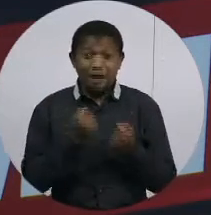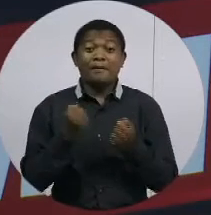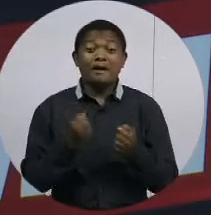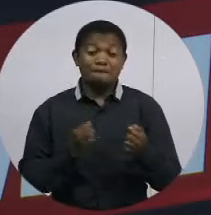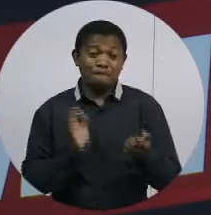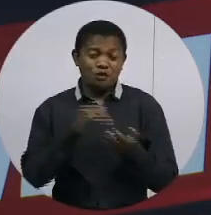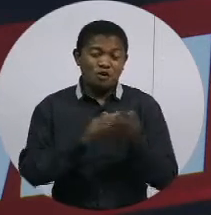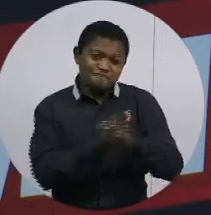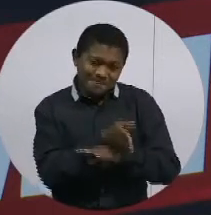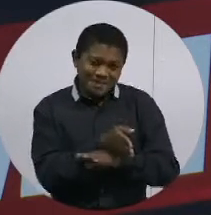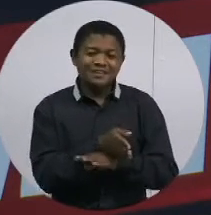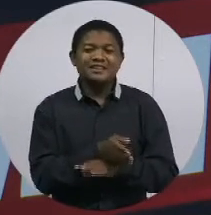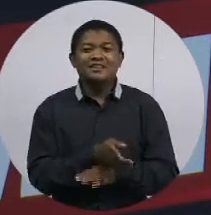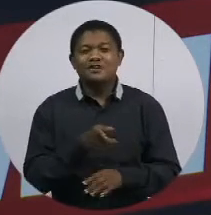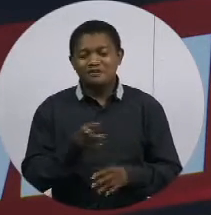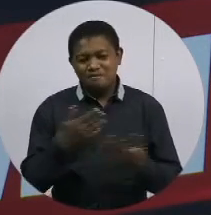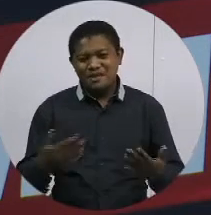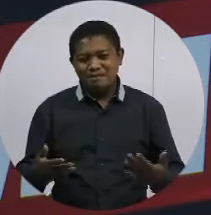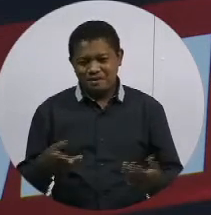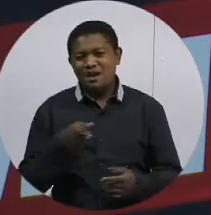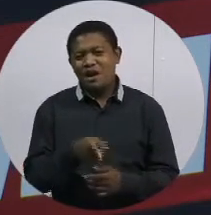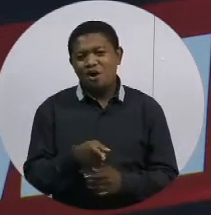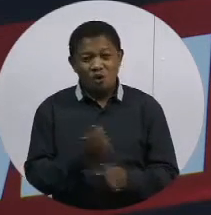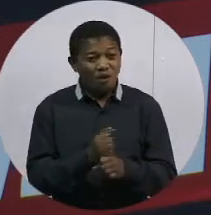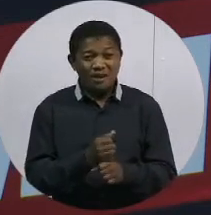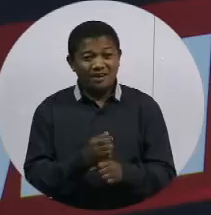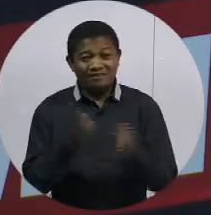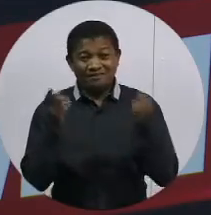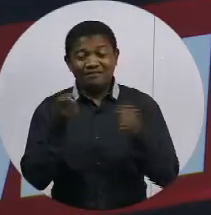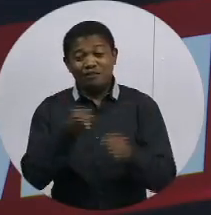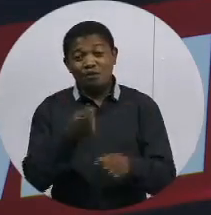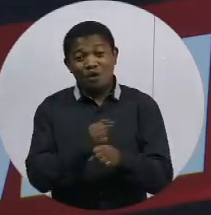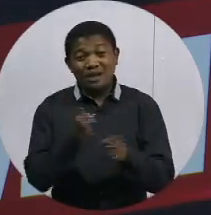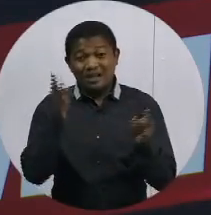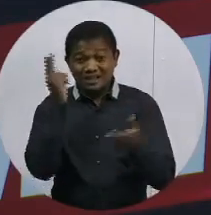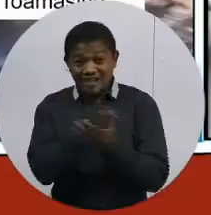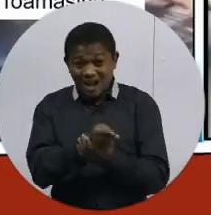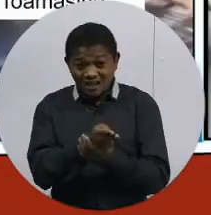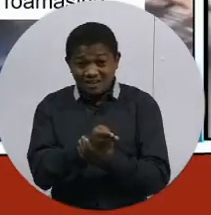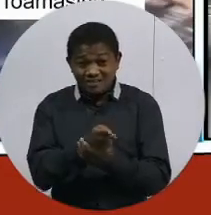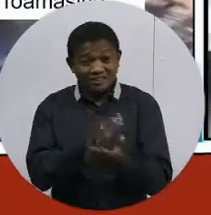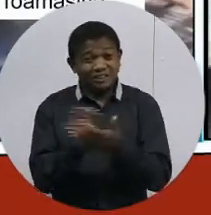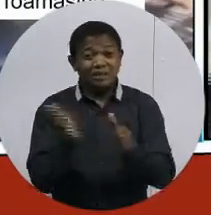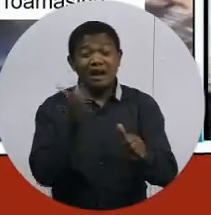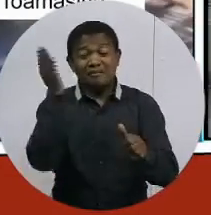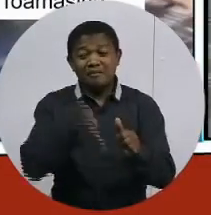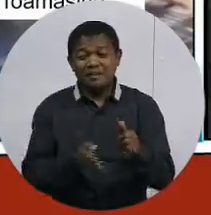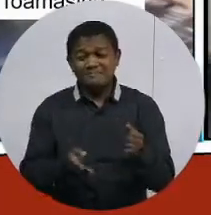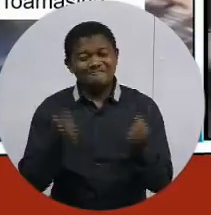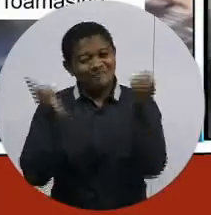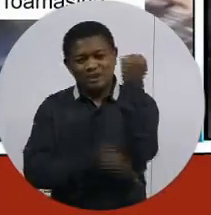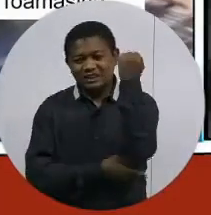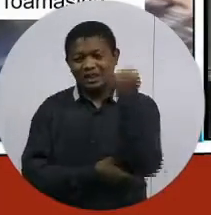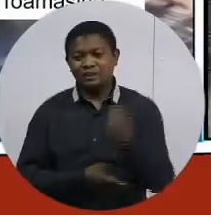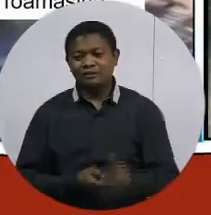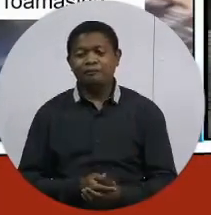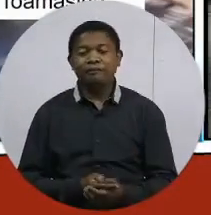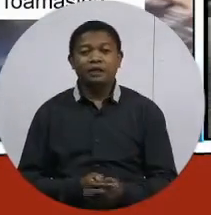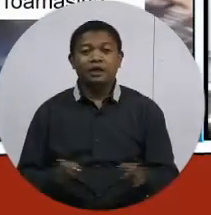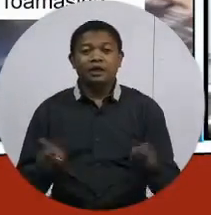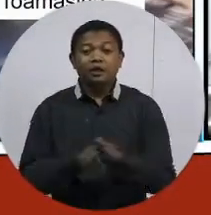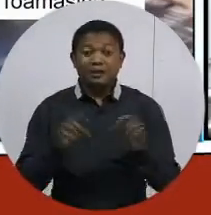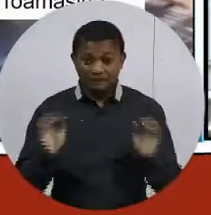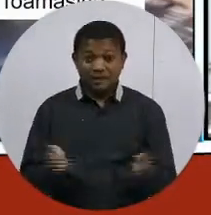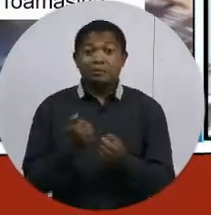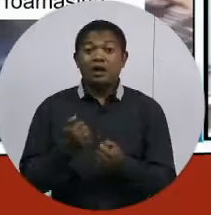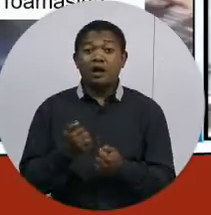tamin'izany izay nandraisana fepetra avy hatrany François Jean-Jacques TVM Toamasina. Nahita ambokatra ny fidinana tampoka